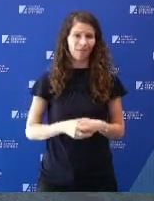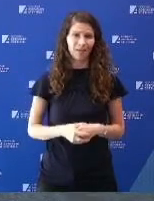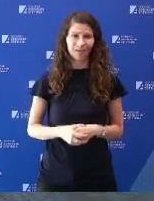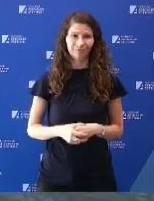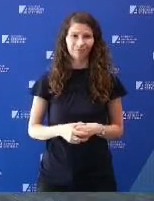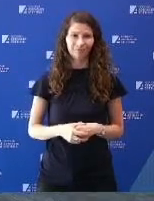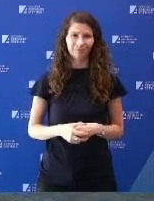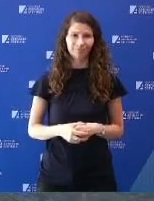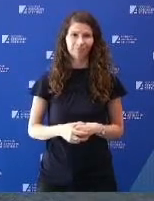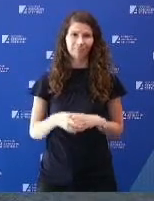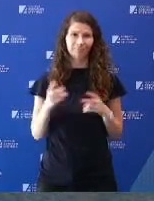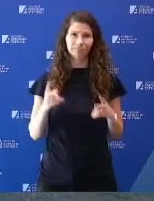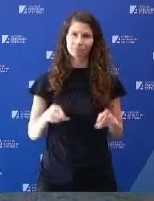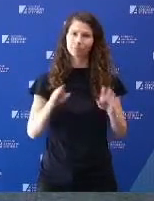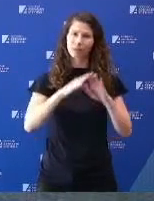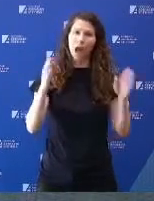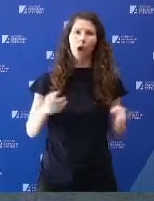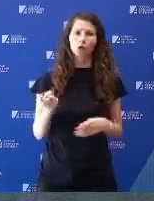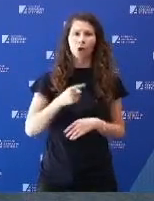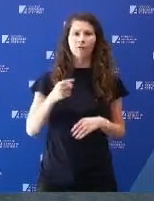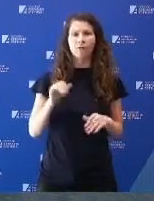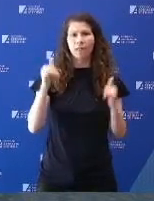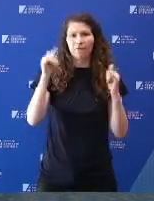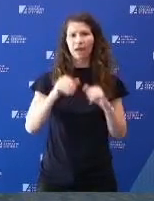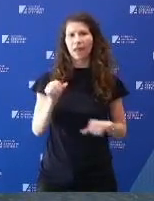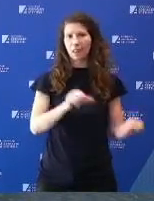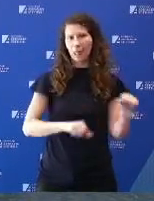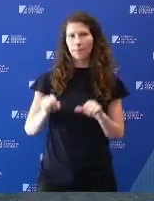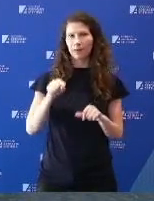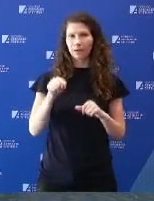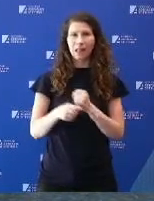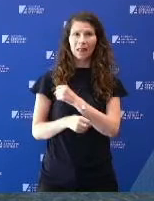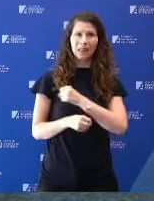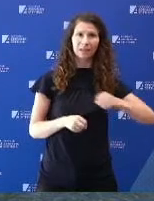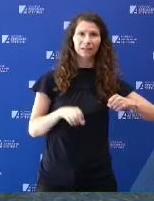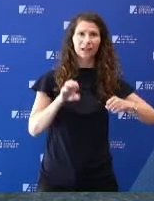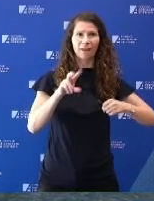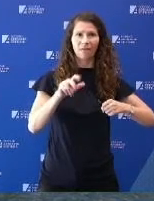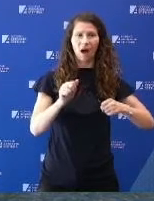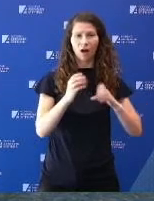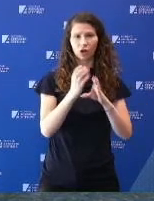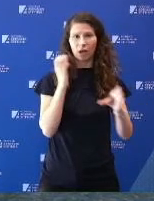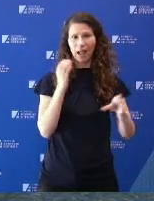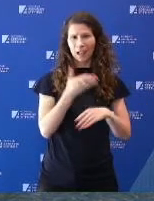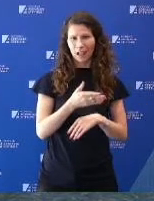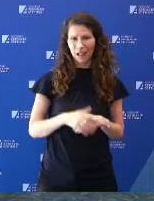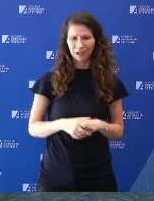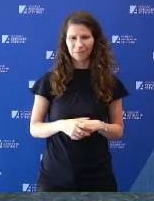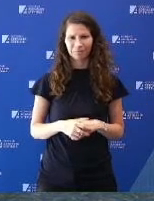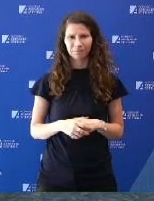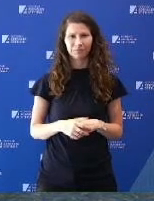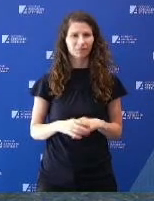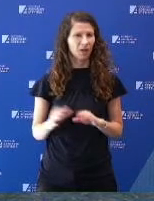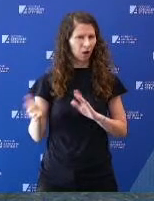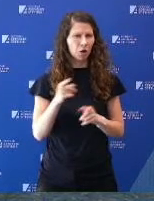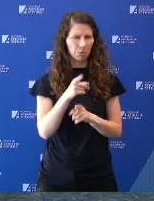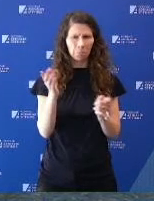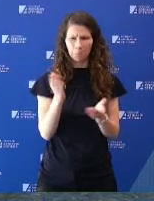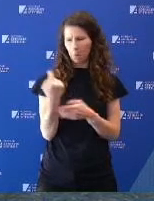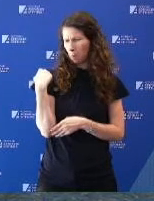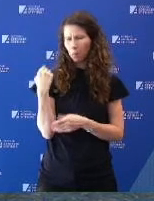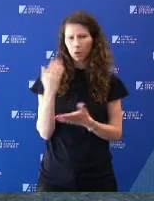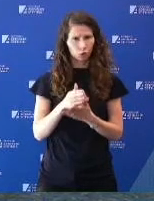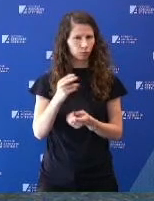des House of Living Labs. Sie sehen also linke Hand hier das EVA-Shuttle. Dazu haben Sie sicherlich einiges gehört schon im Laufe